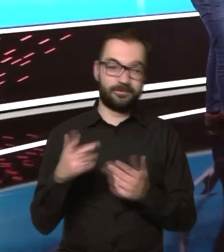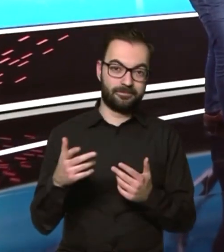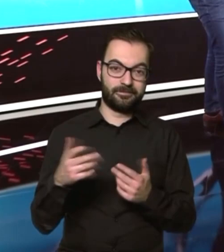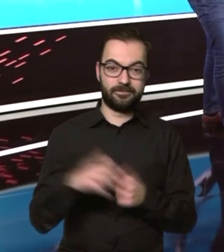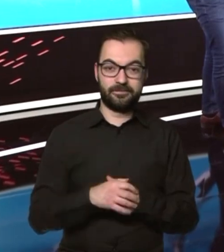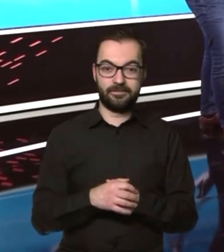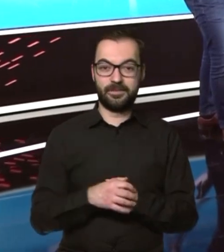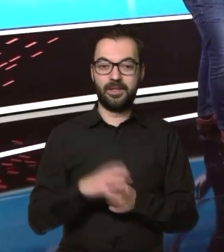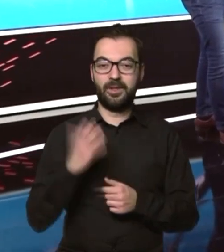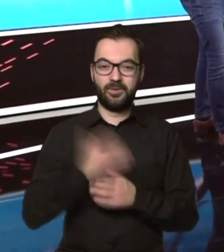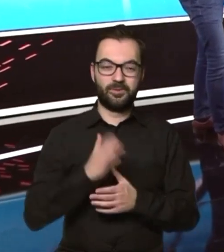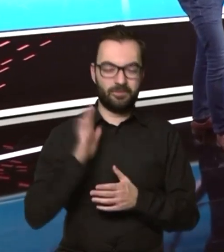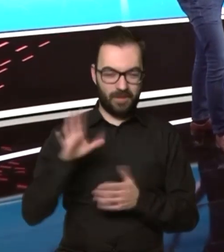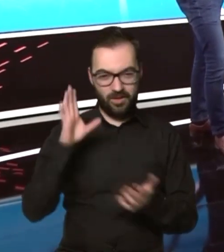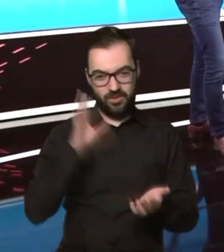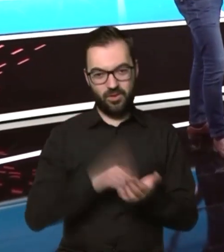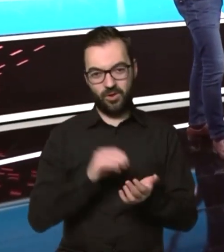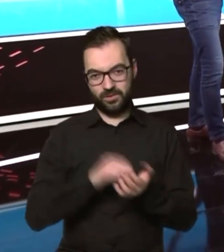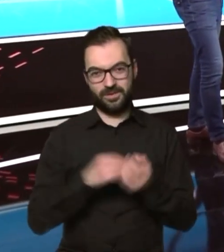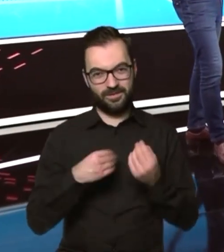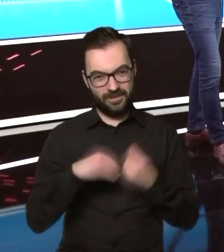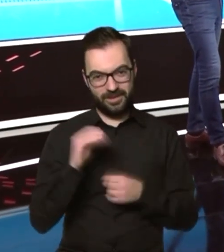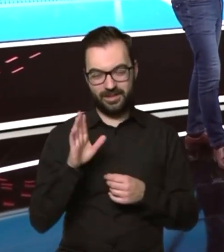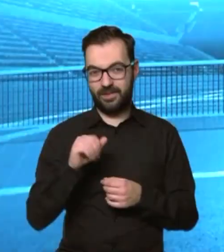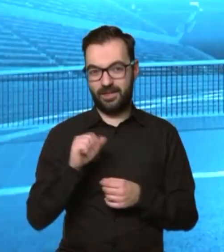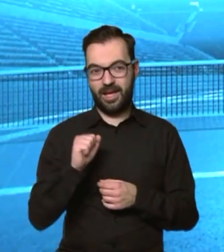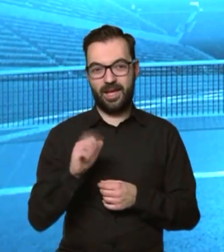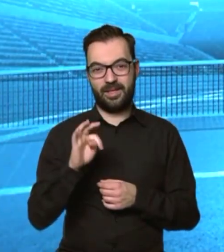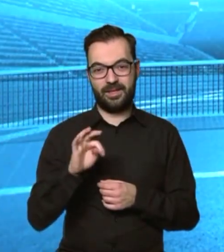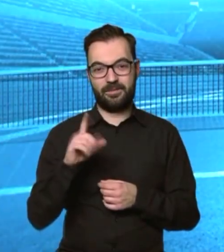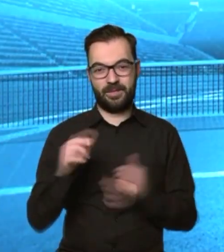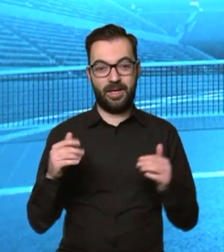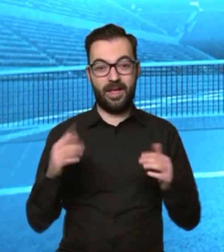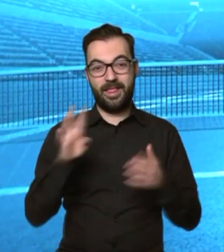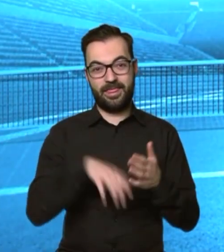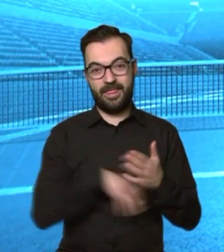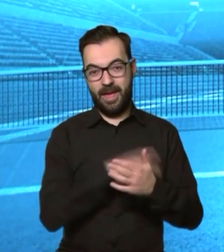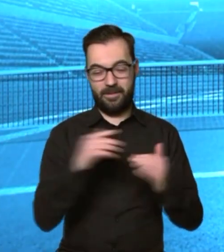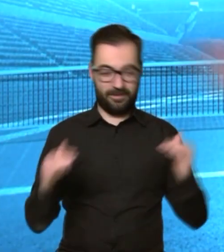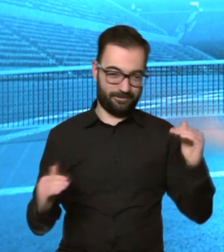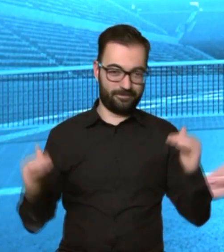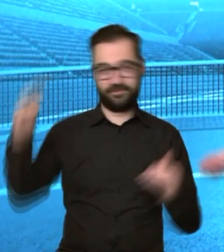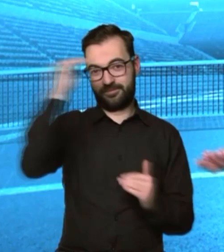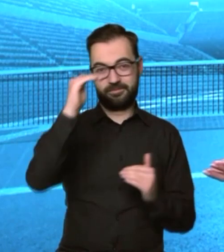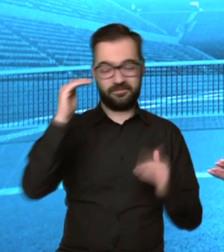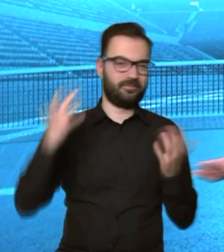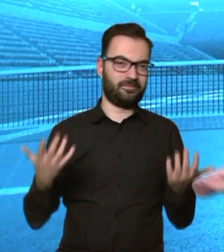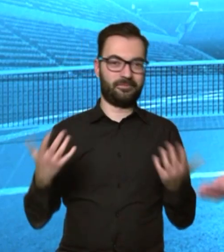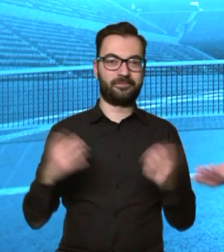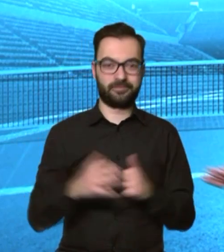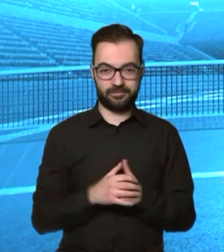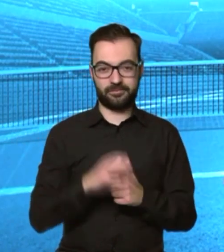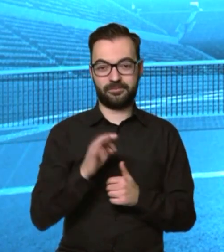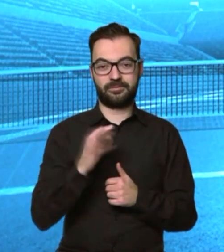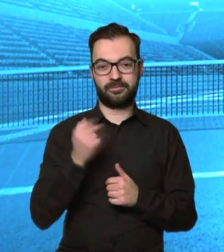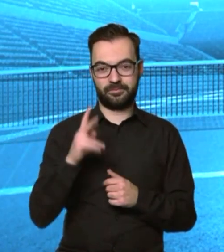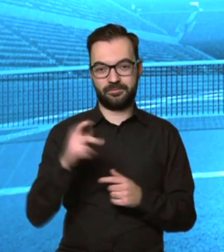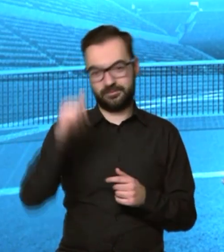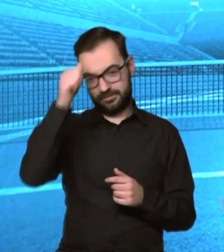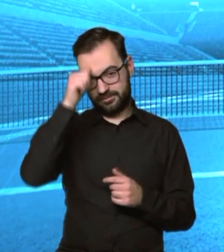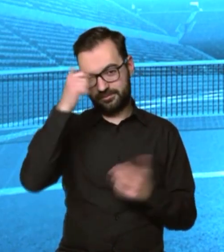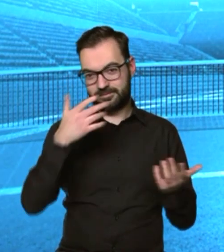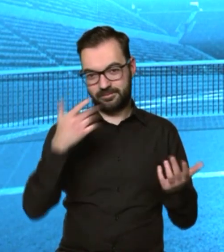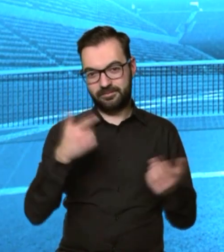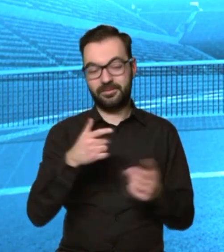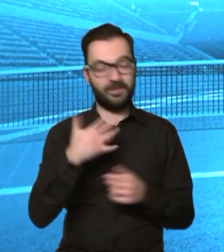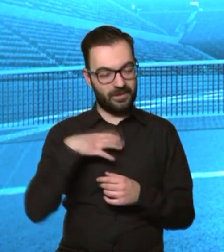że ma już trochę doświadczenia nawet na poziomie ATP, jest dużo wyżej notowany, natomiast no, Tomek, jest to nazwisko Berketa,